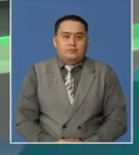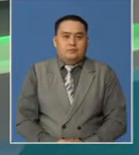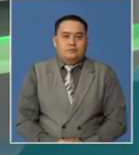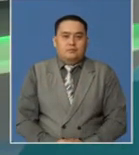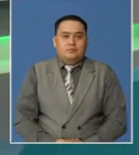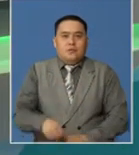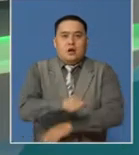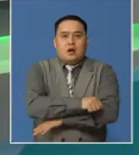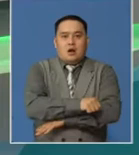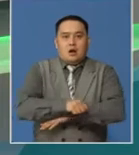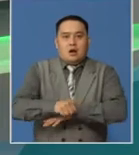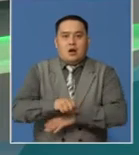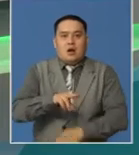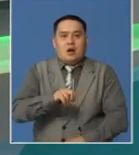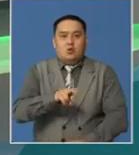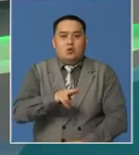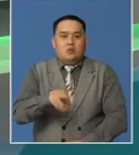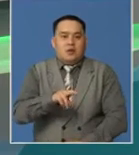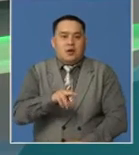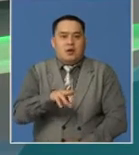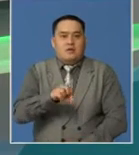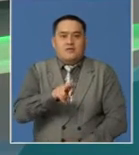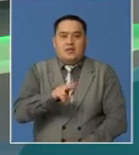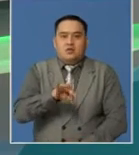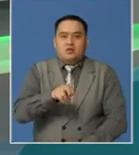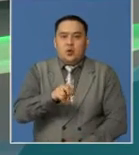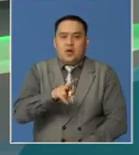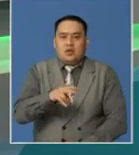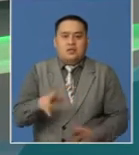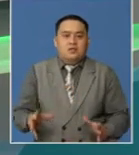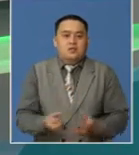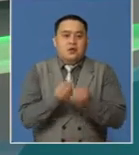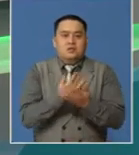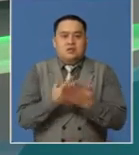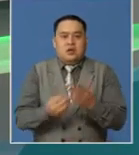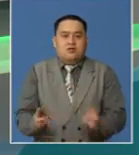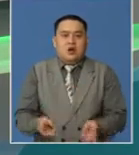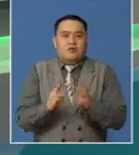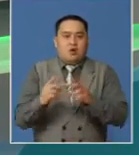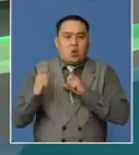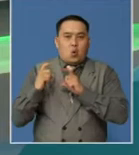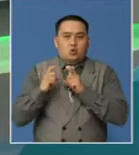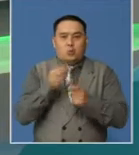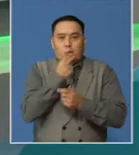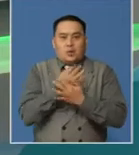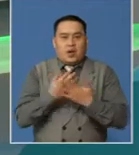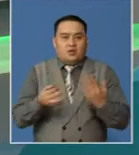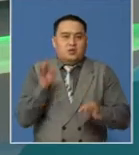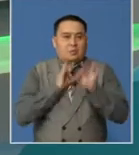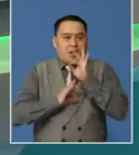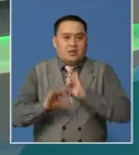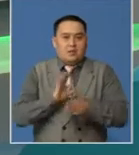На границе Колумбии и Венесуэлы сторонники венесуэльской оппозиции пытаются спасти из нескольких горящих грузовиков продовольствие и